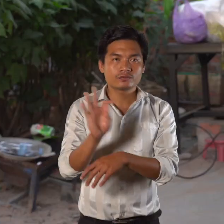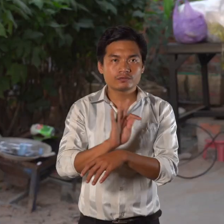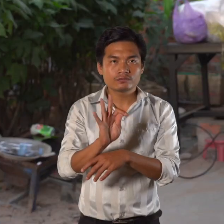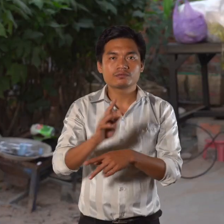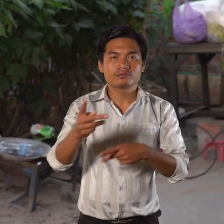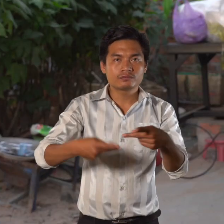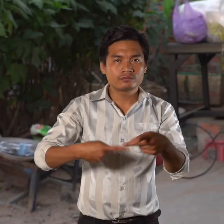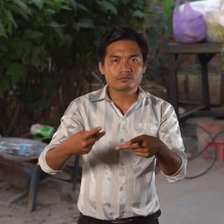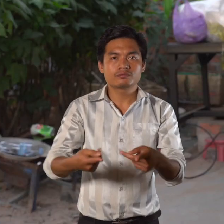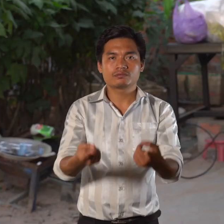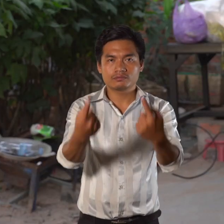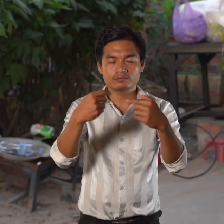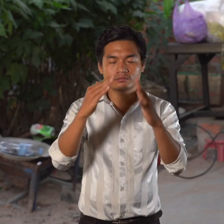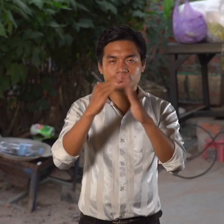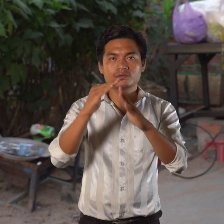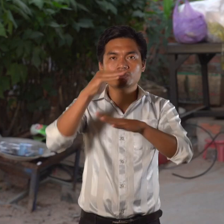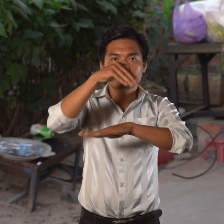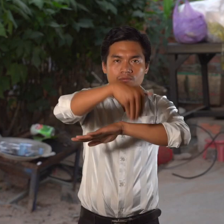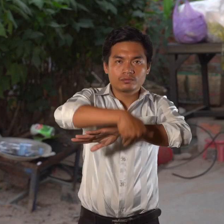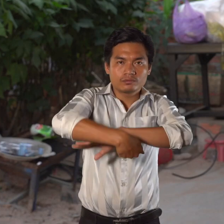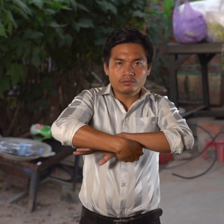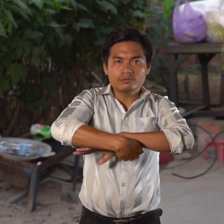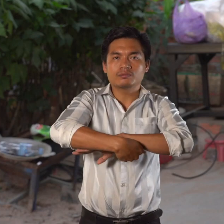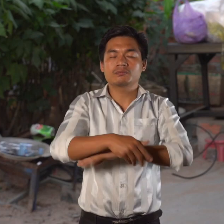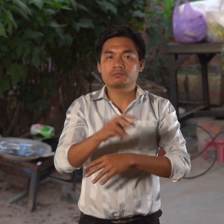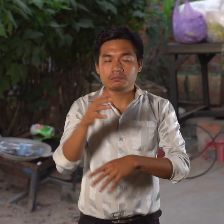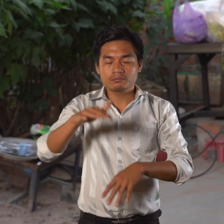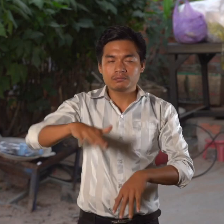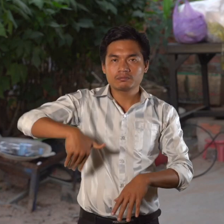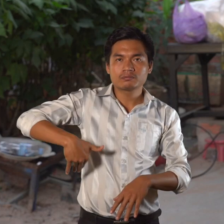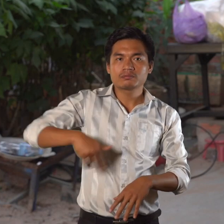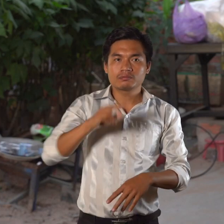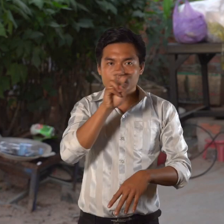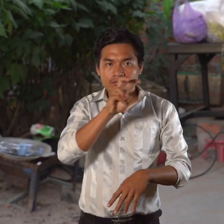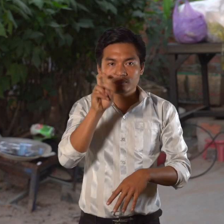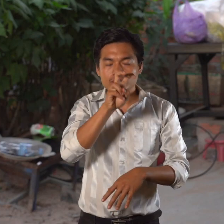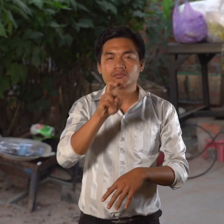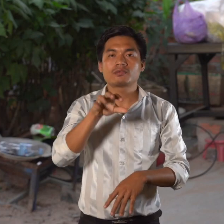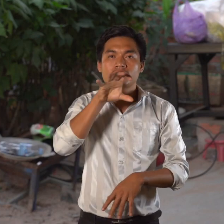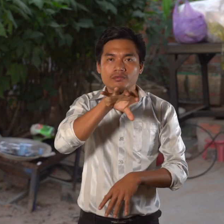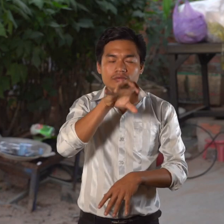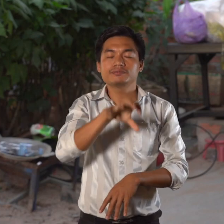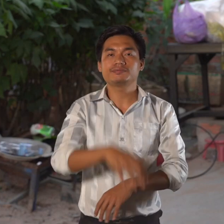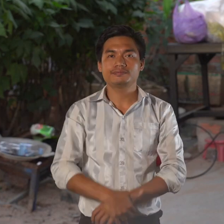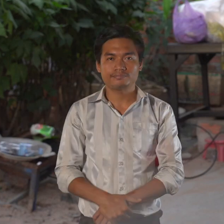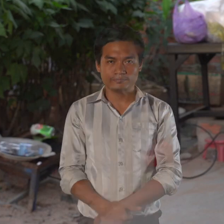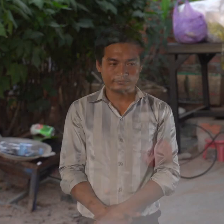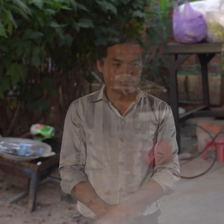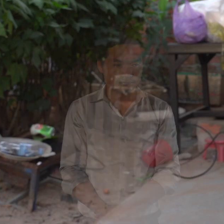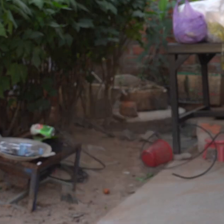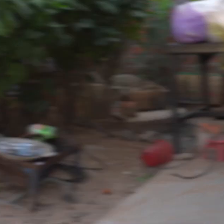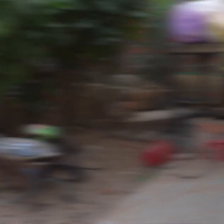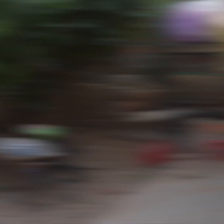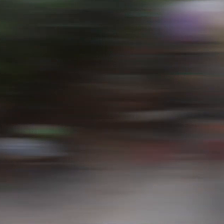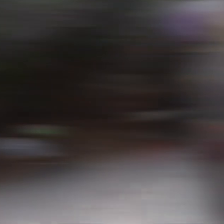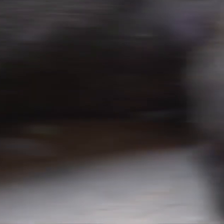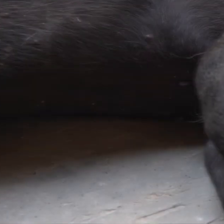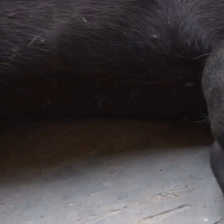ទៅរោញ៉ាំចេះទៅយើងមកយប់ទៅណាមកយប់ទៅយើងអត់បានតាមដានមើល